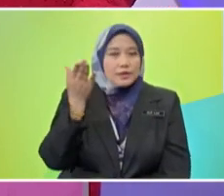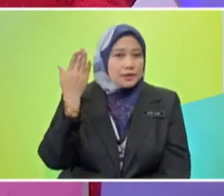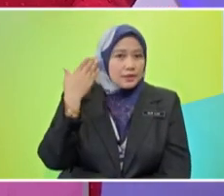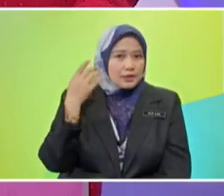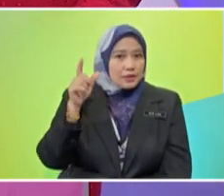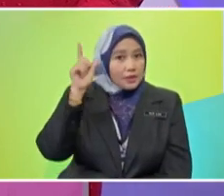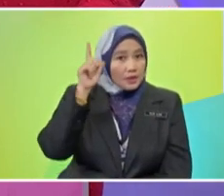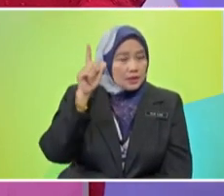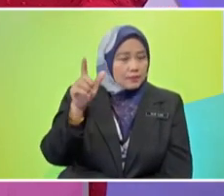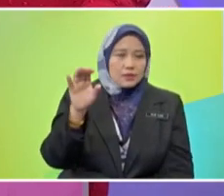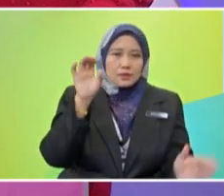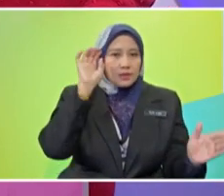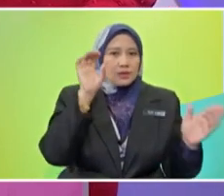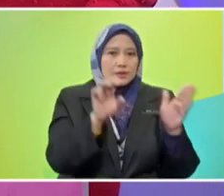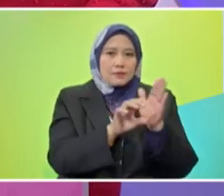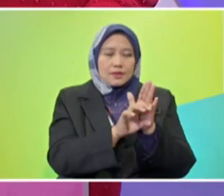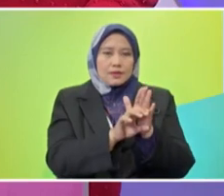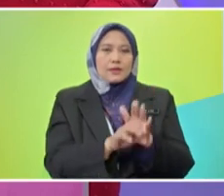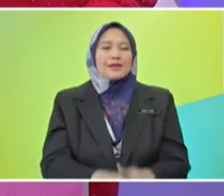iaitu vitamin C.